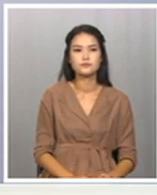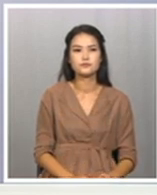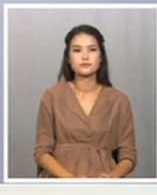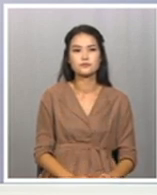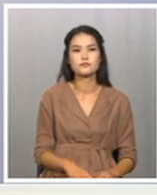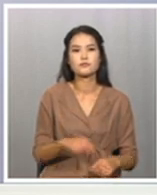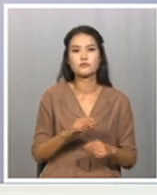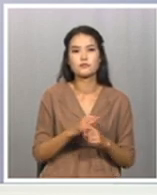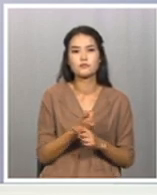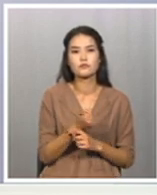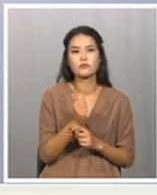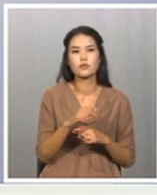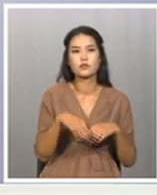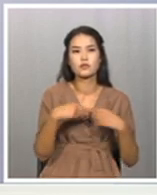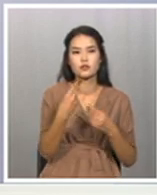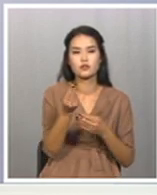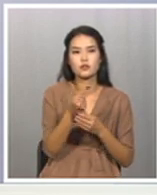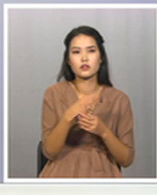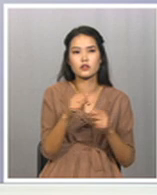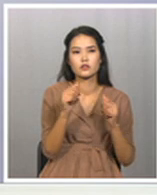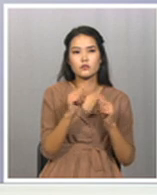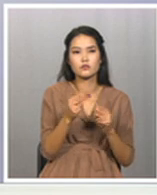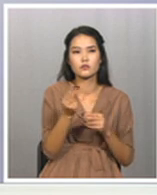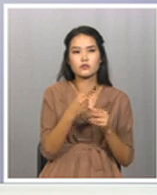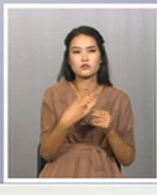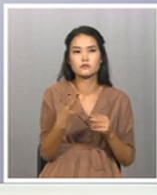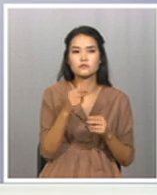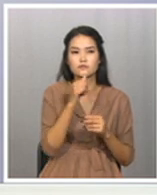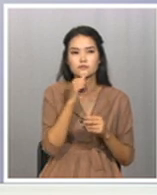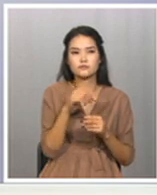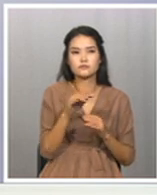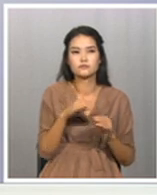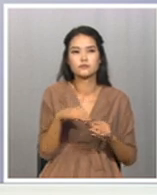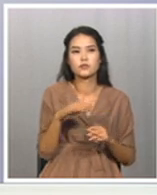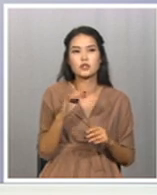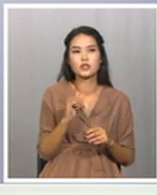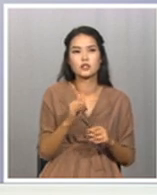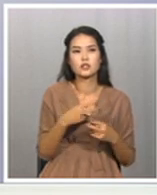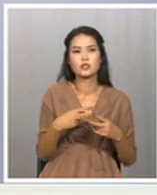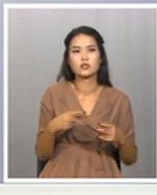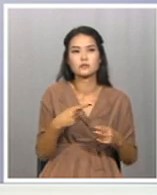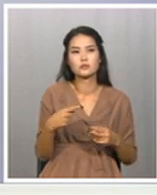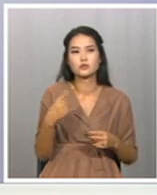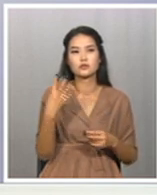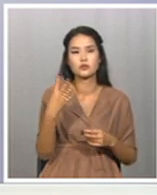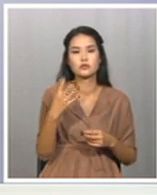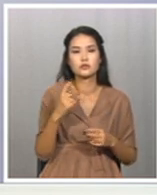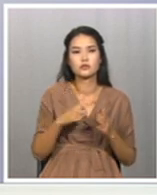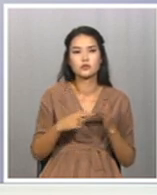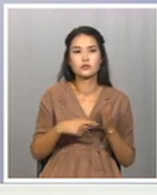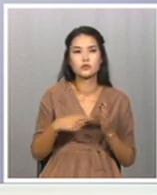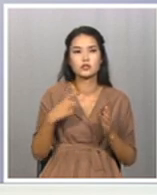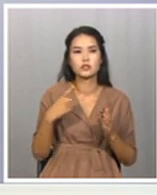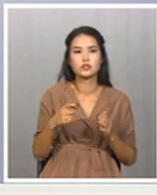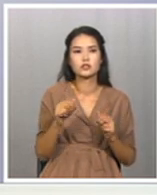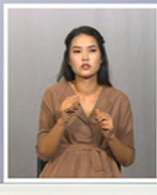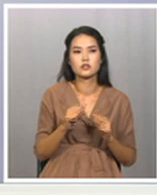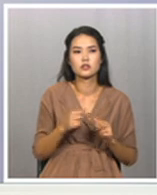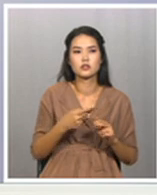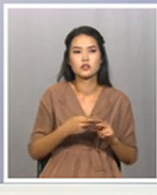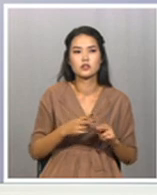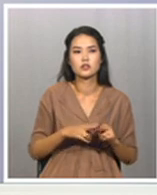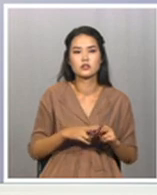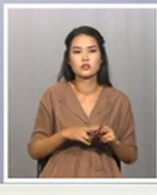Алдымен берілген функцияның графигін салайық. Y тең болады минус 4 бөлінген x функциясының графигі,